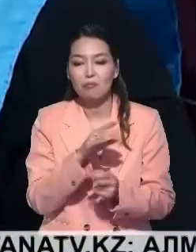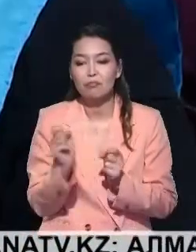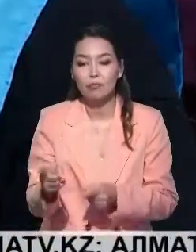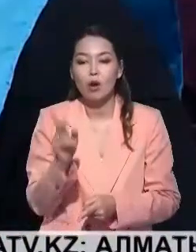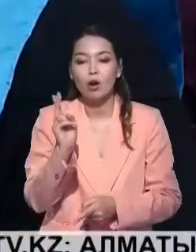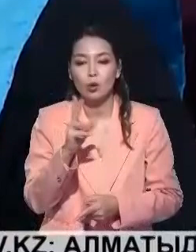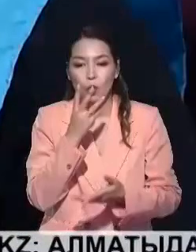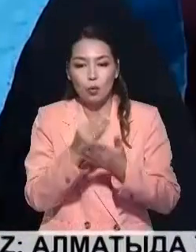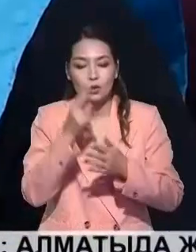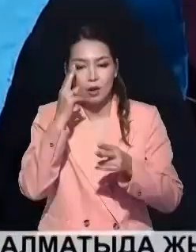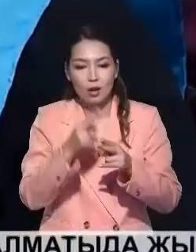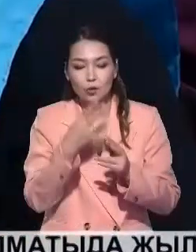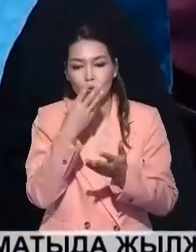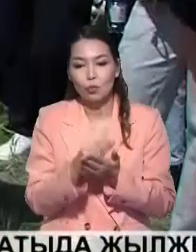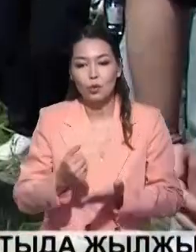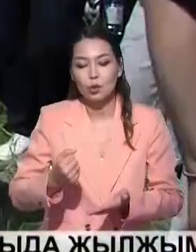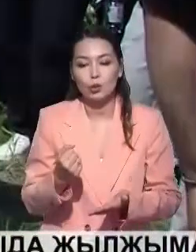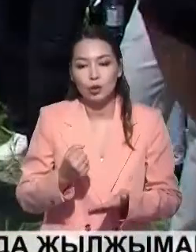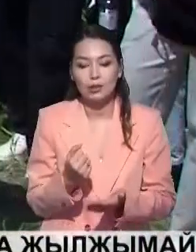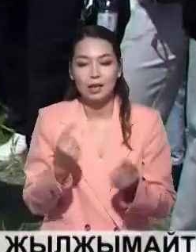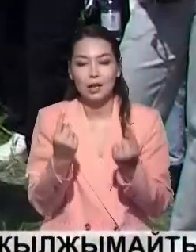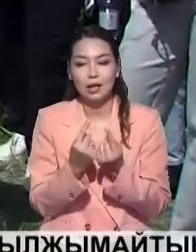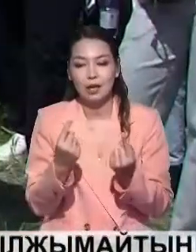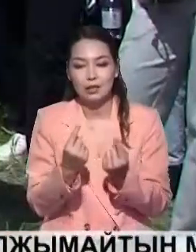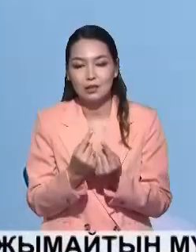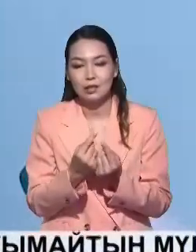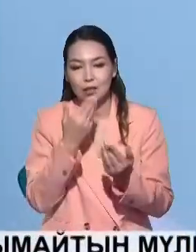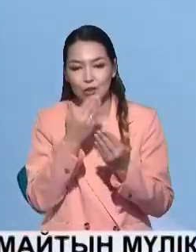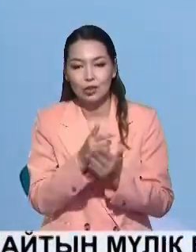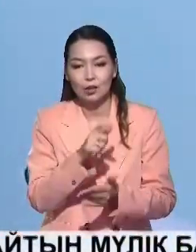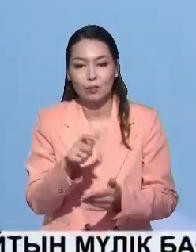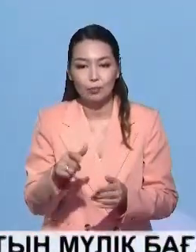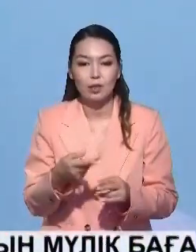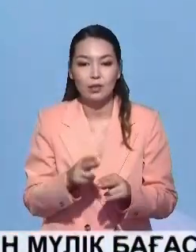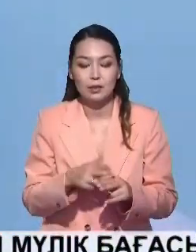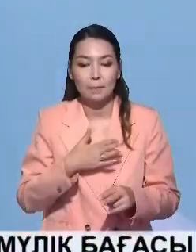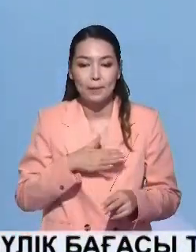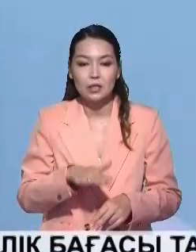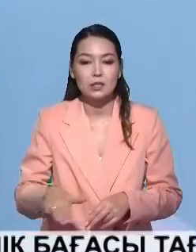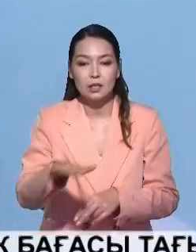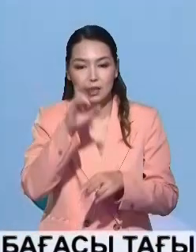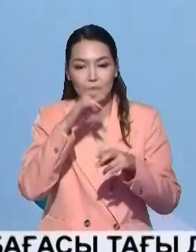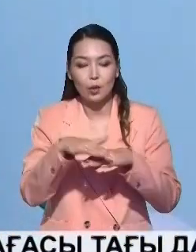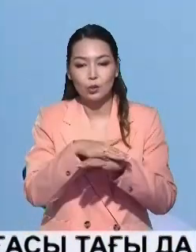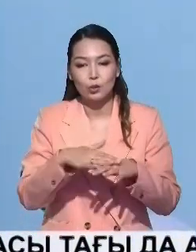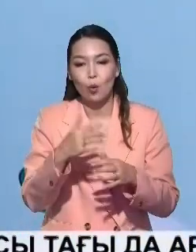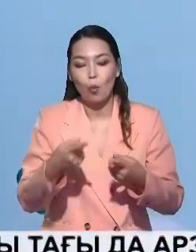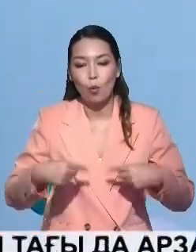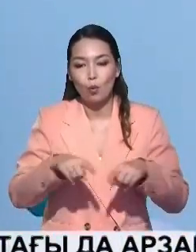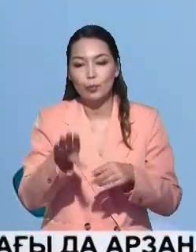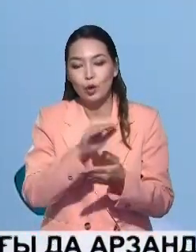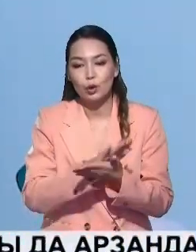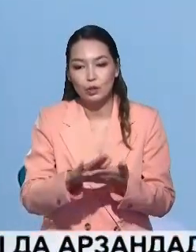ағайындарымыз, өзіміздің достарымыз, класстастарымыз, жақындарымыз. Біз айналамызды, елімізді, отанымызды таза